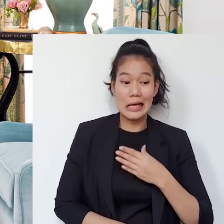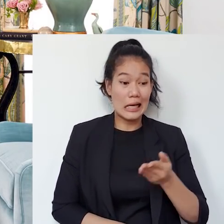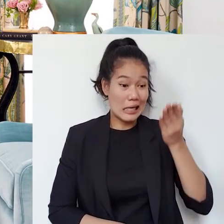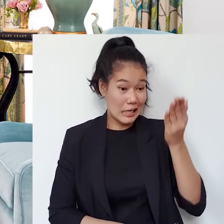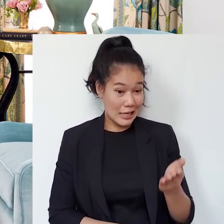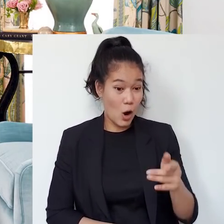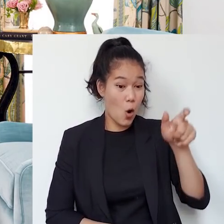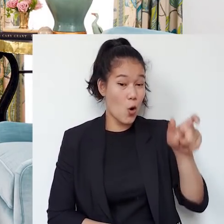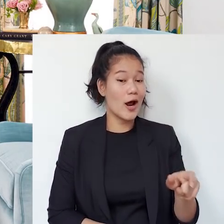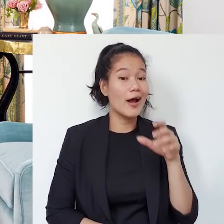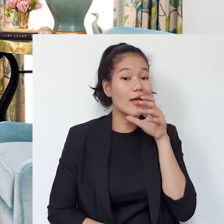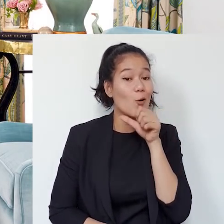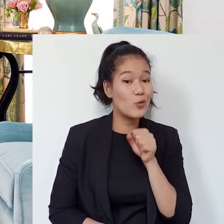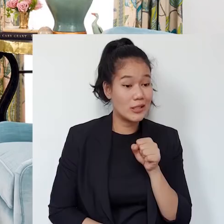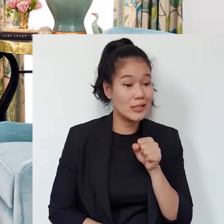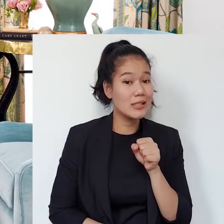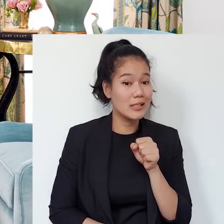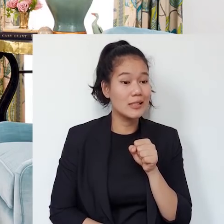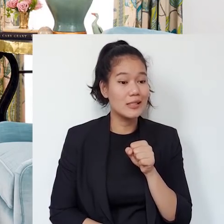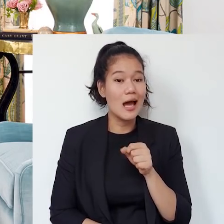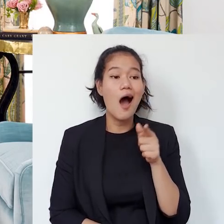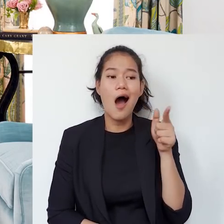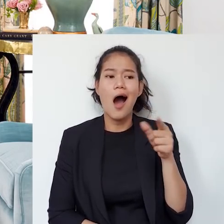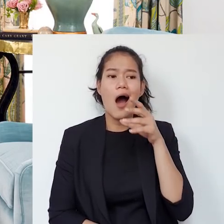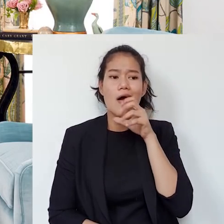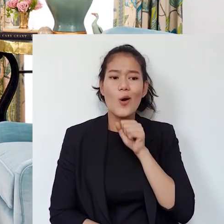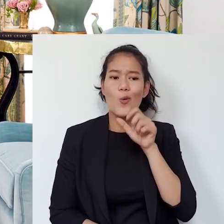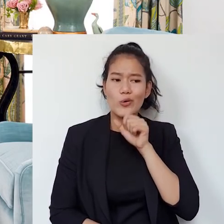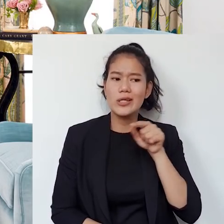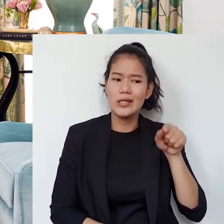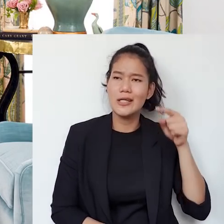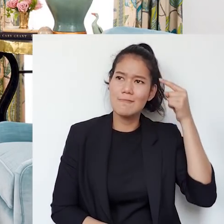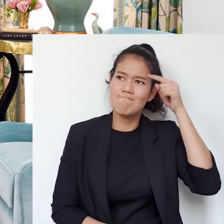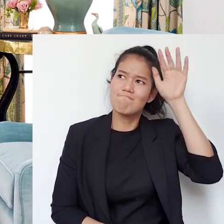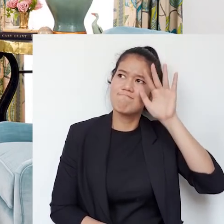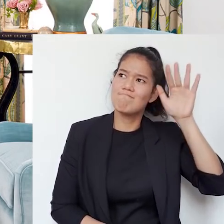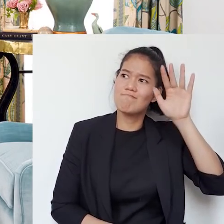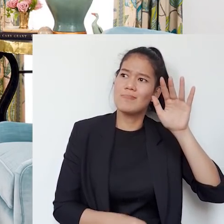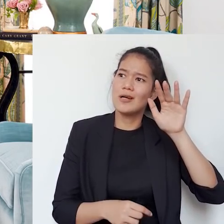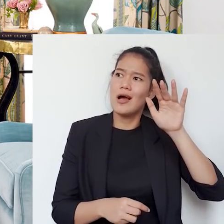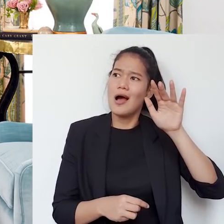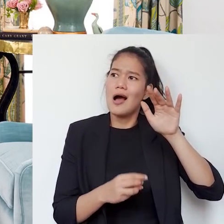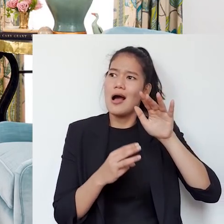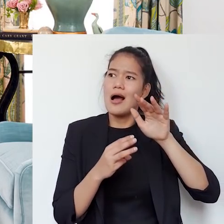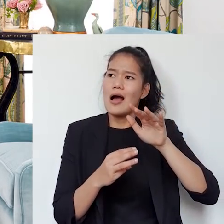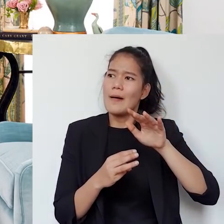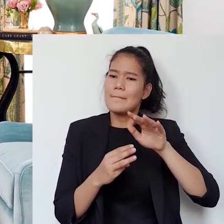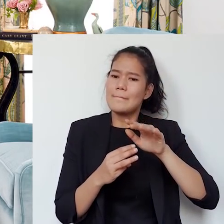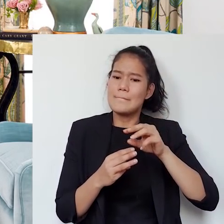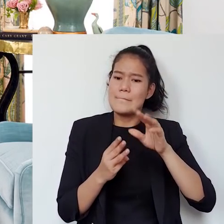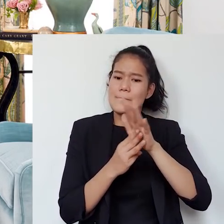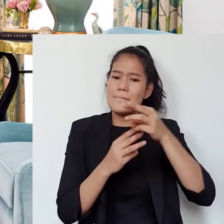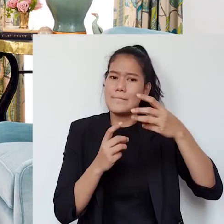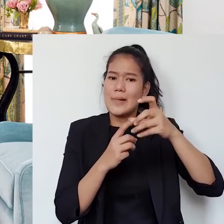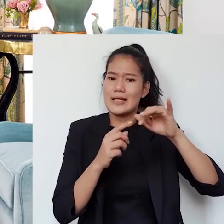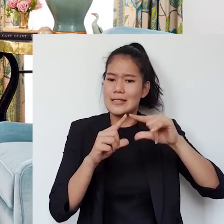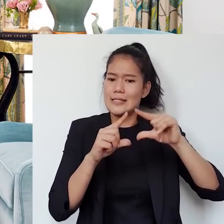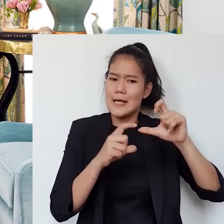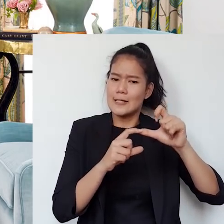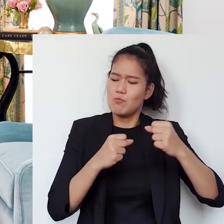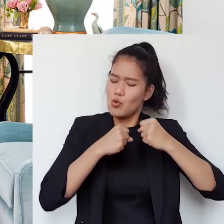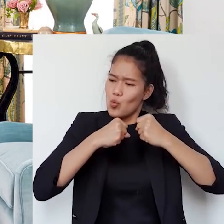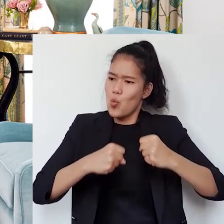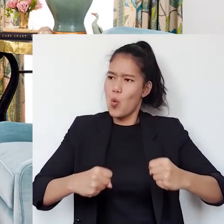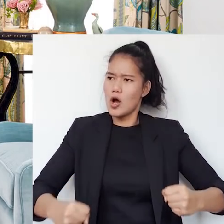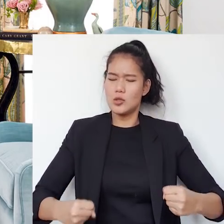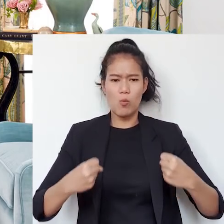orang Yahudi, saudara-saudara ya. Dia tentu juga punya gambaran Mesias yang berkuasa, yang